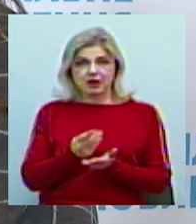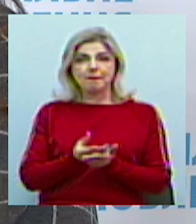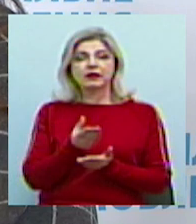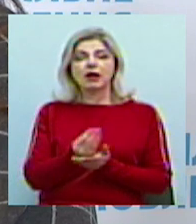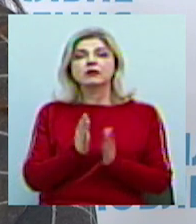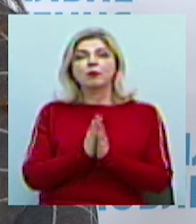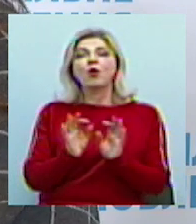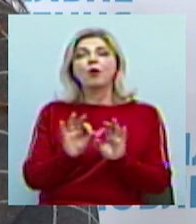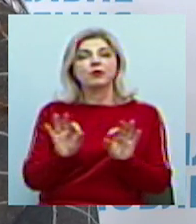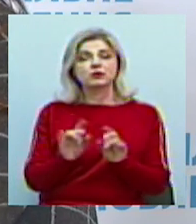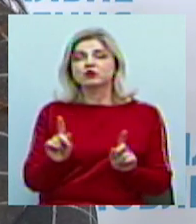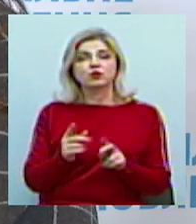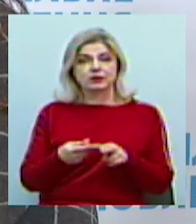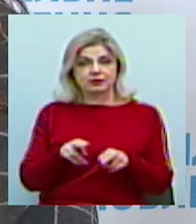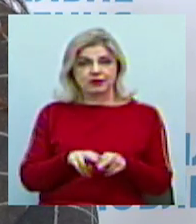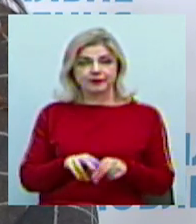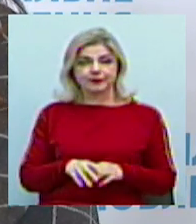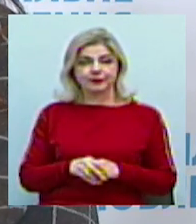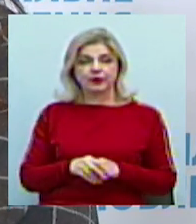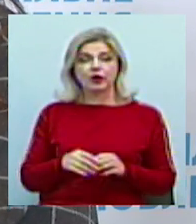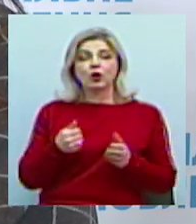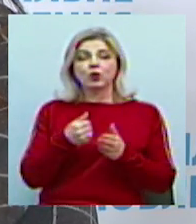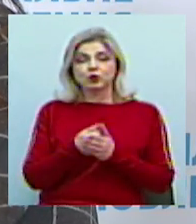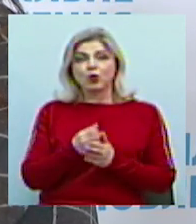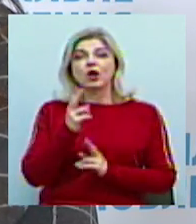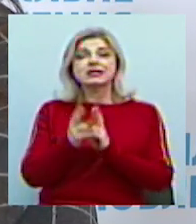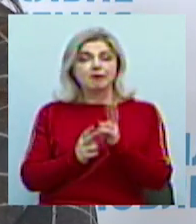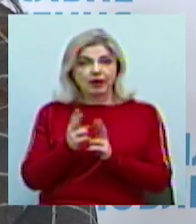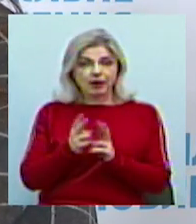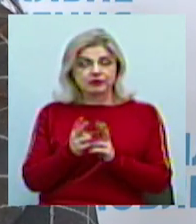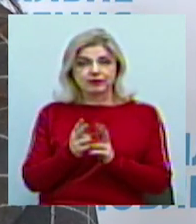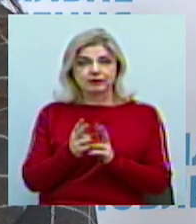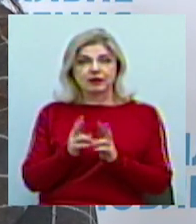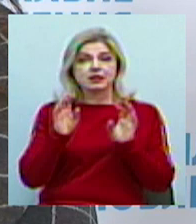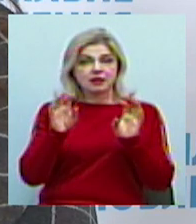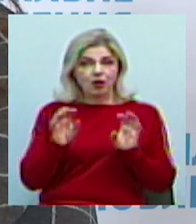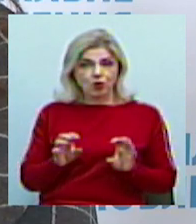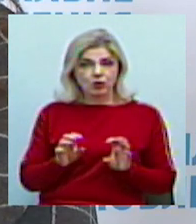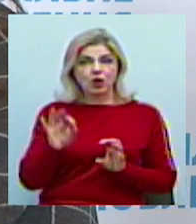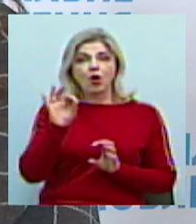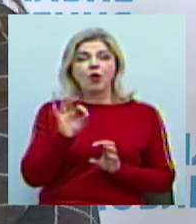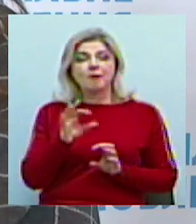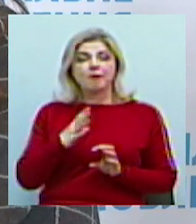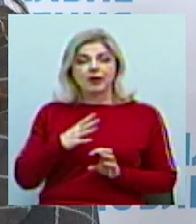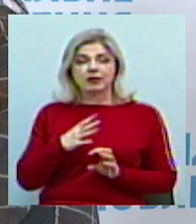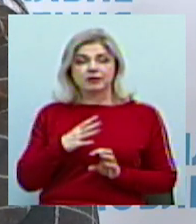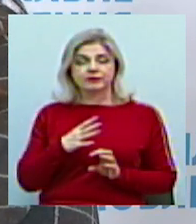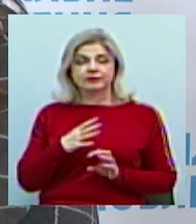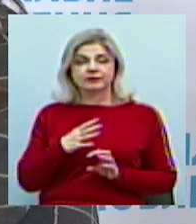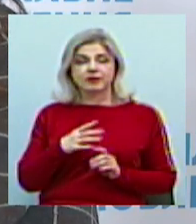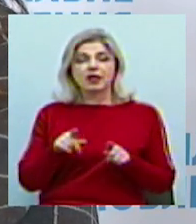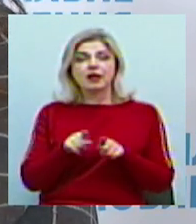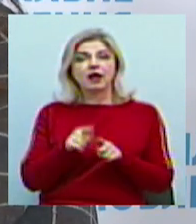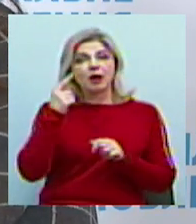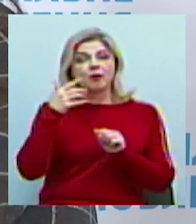ласка, розшифруйте. До моменту внесення змін до чинного законодавства з приводу монетизації субсидій був таке